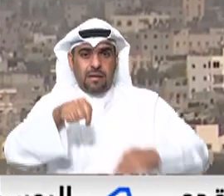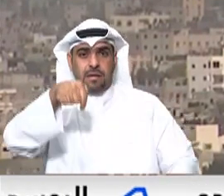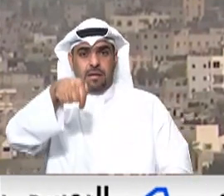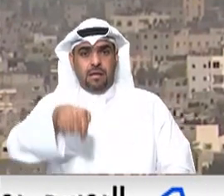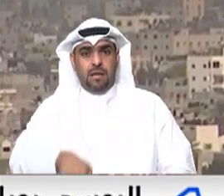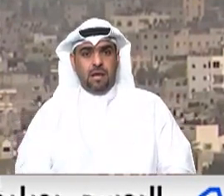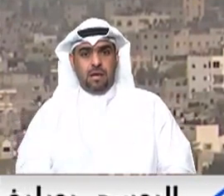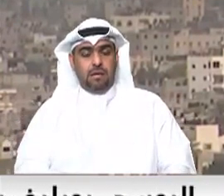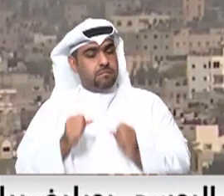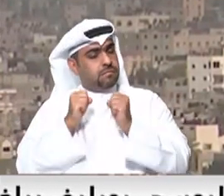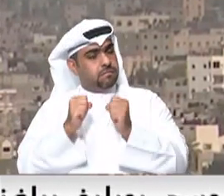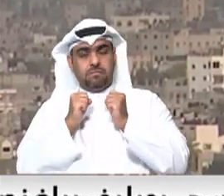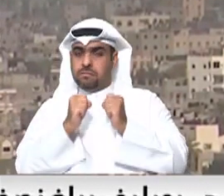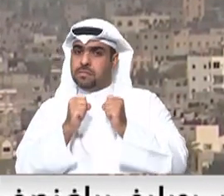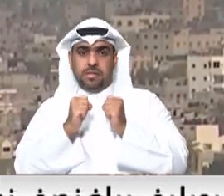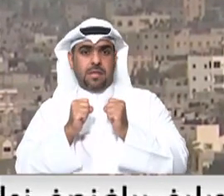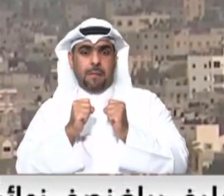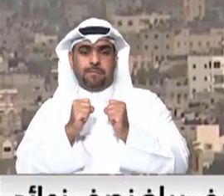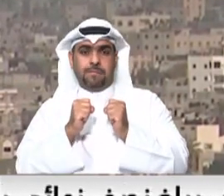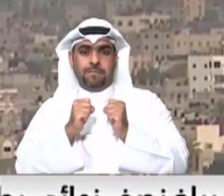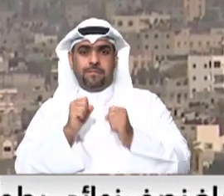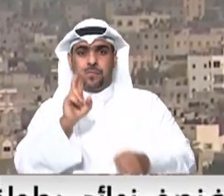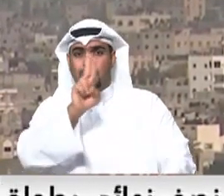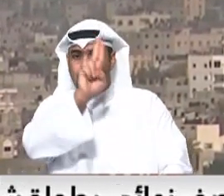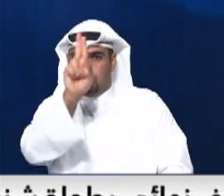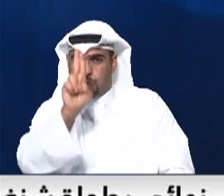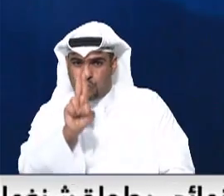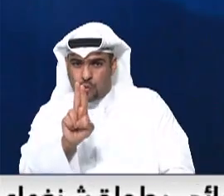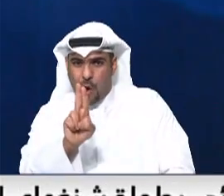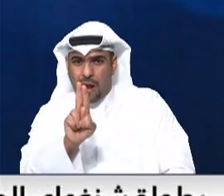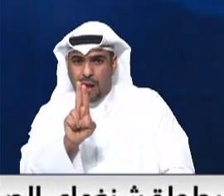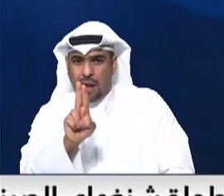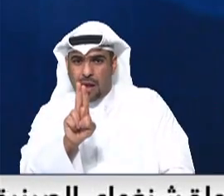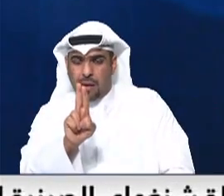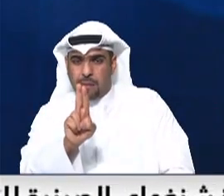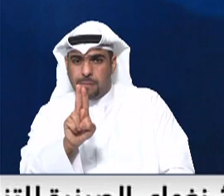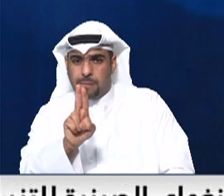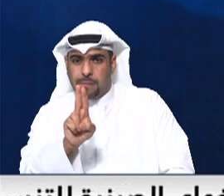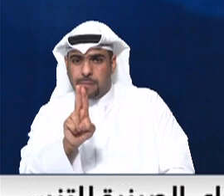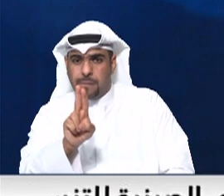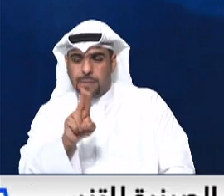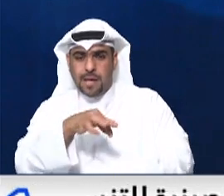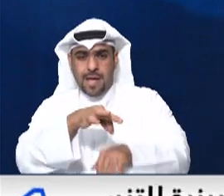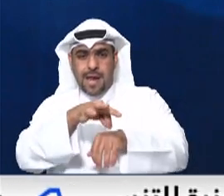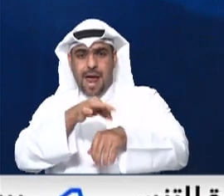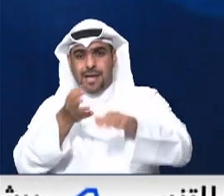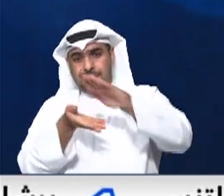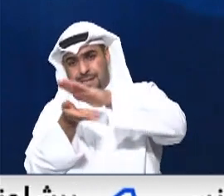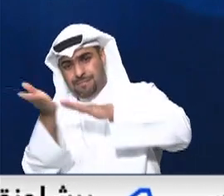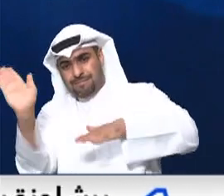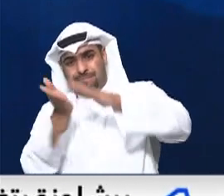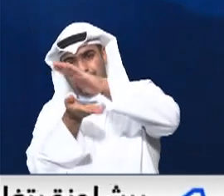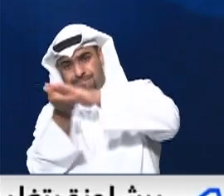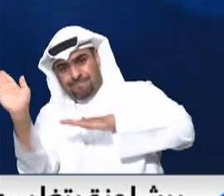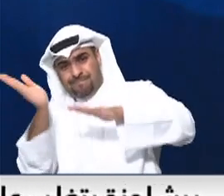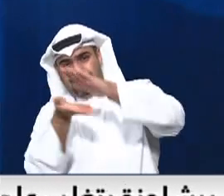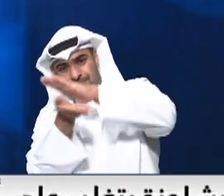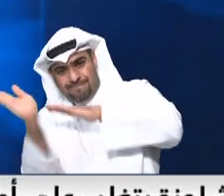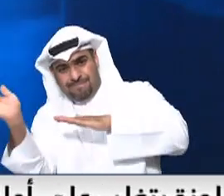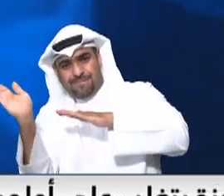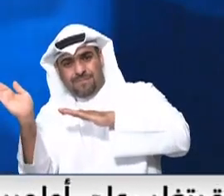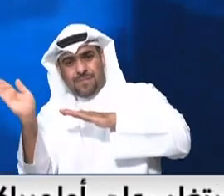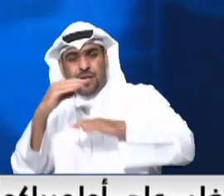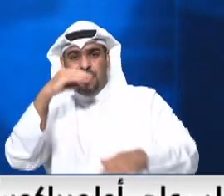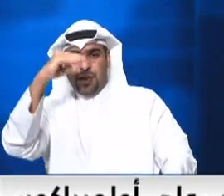تفتقر. نعم سعاد، بالحديث عن موضوع نزوح يعني الفلسطينيين إلى